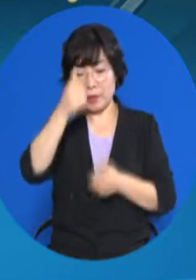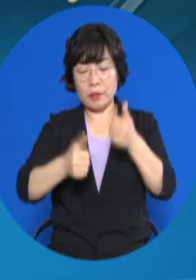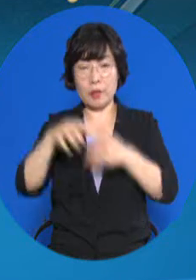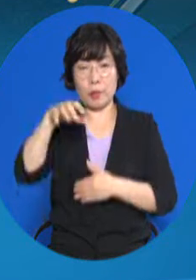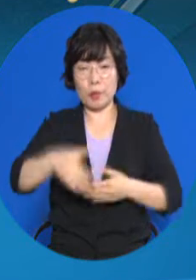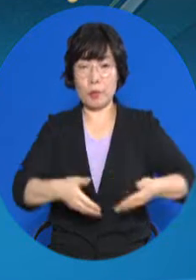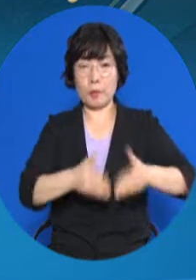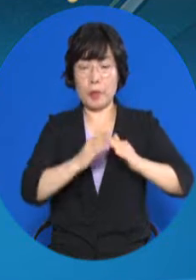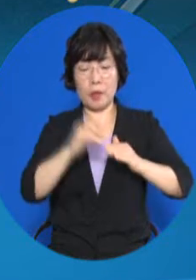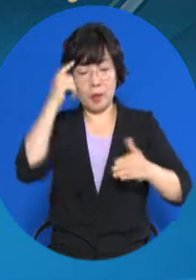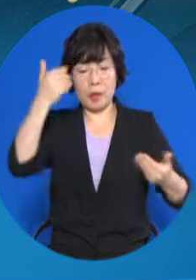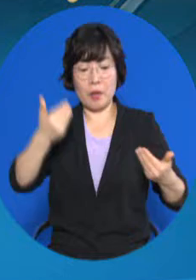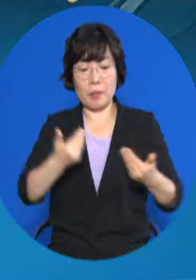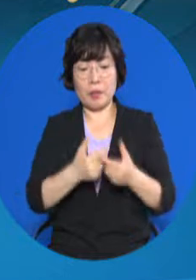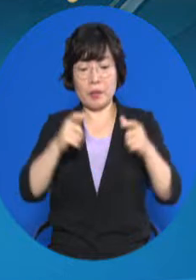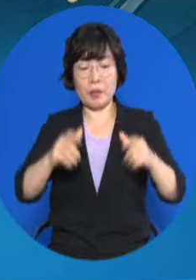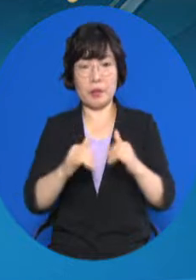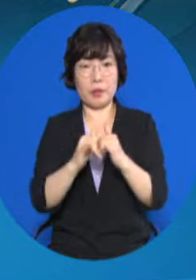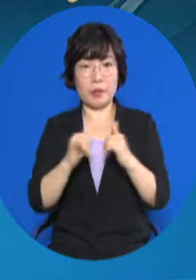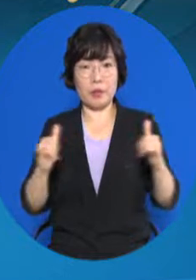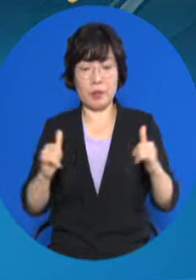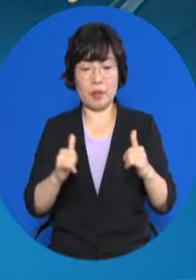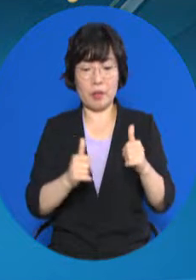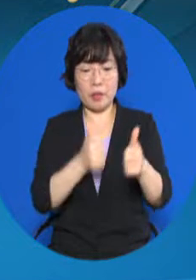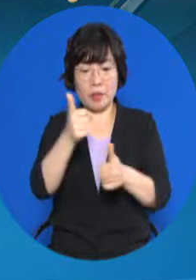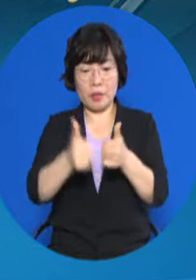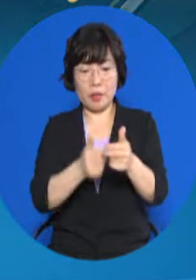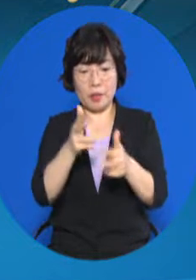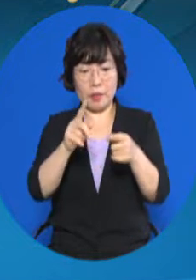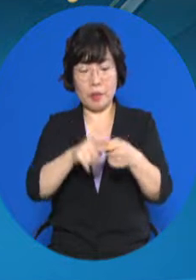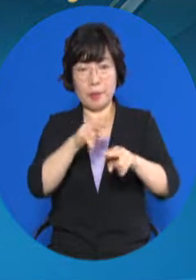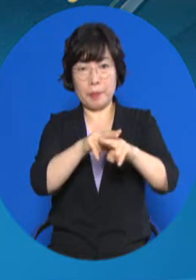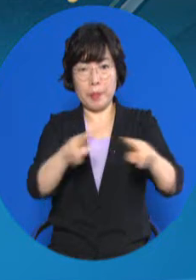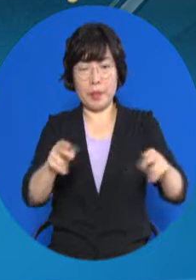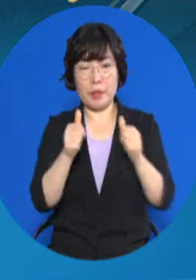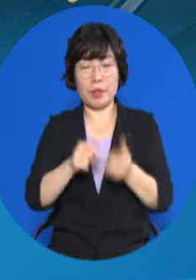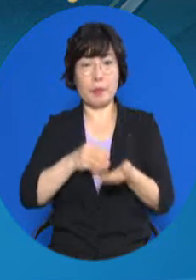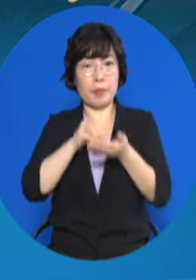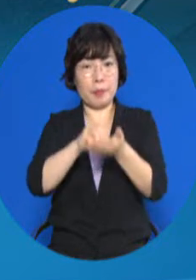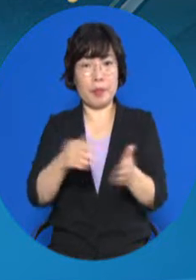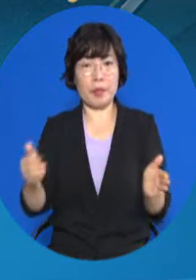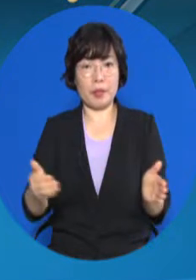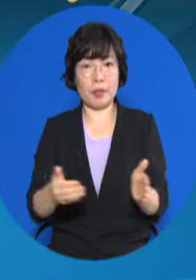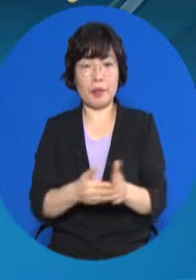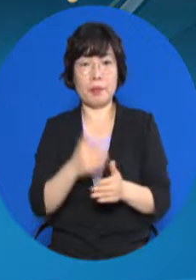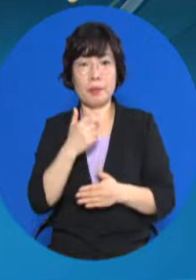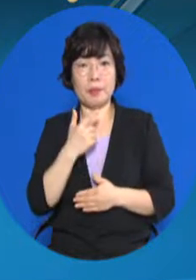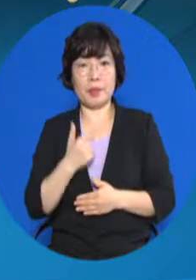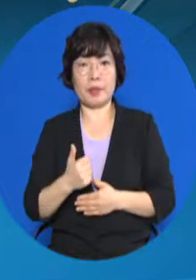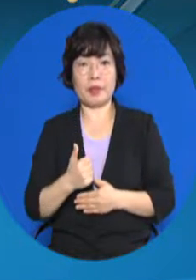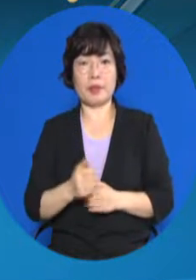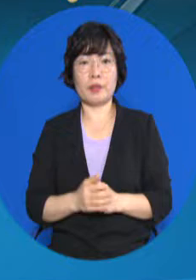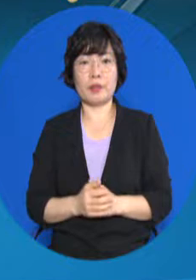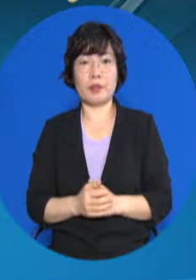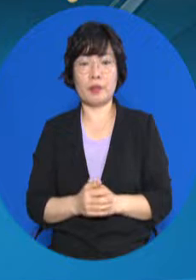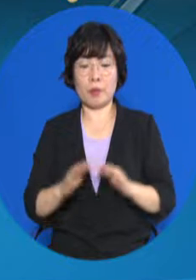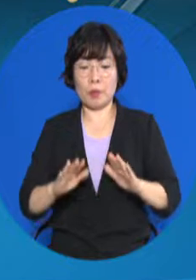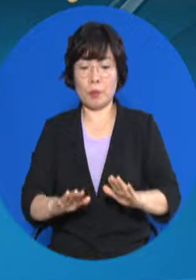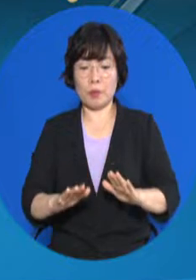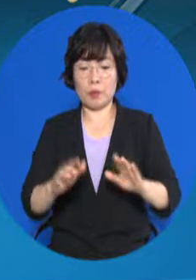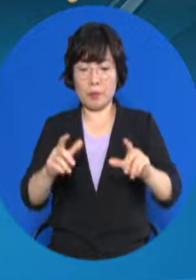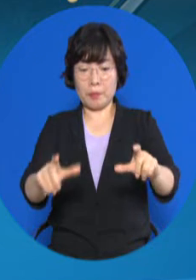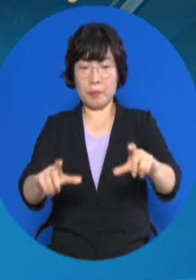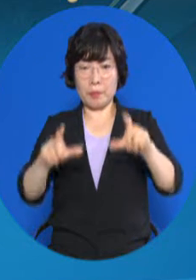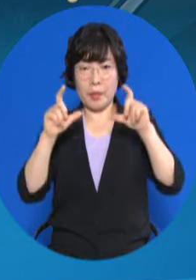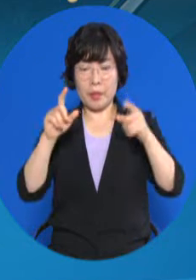국가종합비행성능시험장 조성 사업에 반발하는 주민들이 사업 취소를 요구하는 행정소송을 제기했다는 소식 전해드린 적 있는데요. 네, 오늘